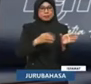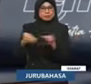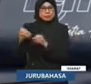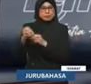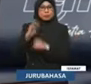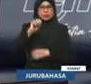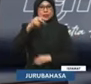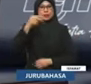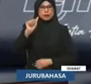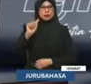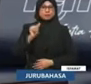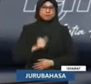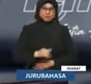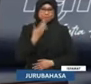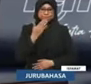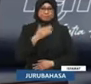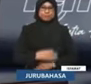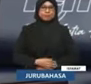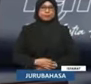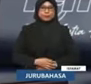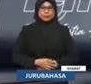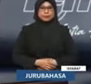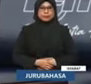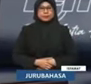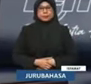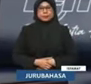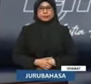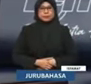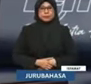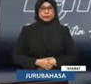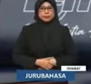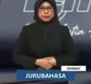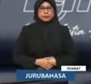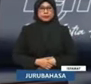penghancuran progre Maha pada kali ini makasih makasih